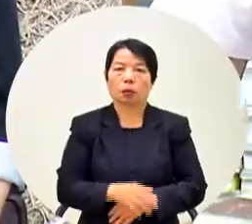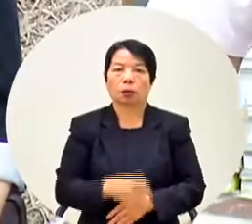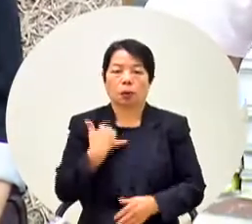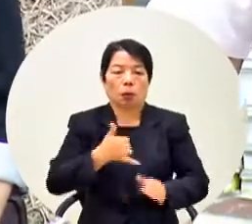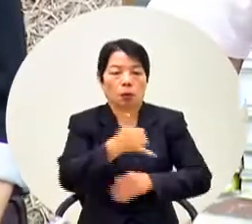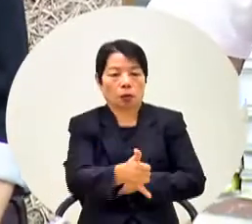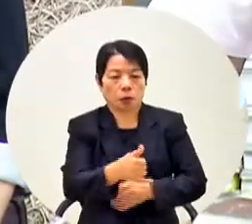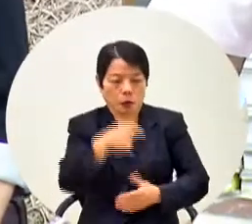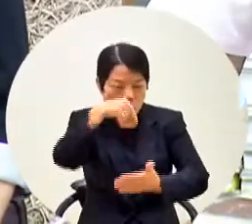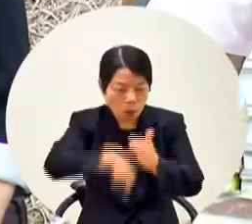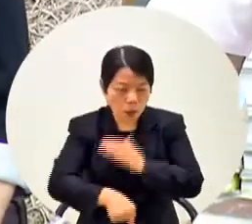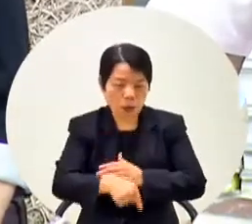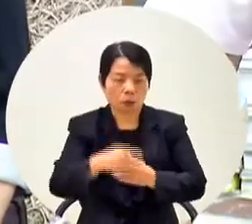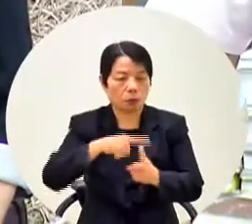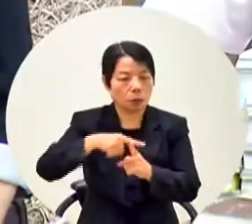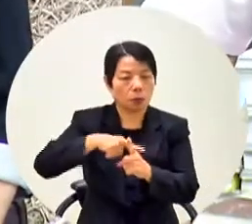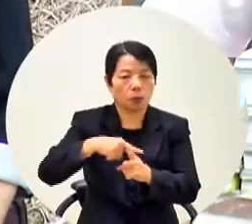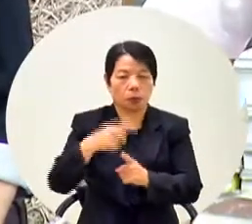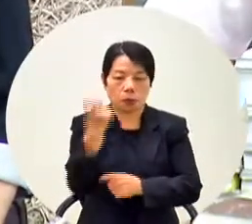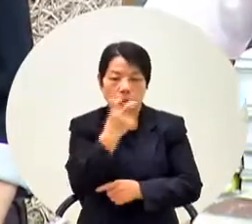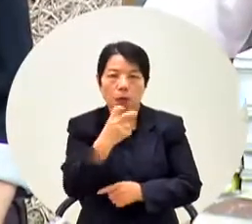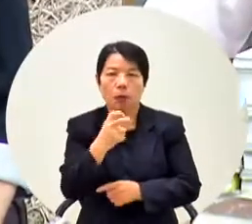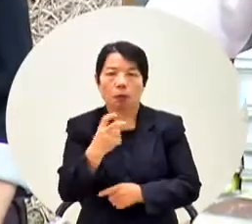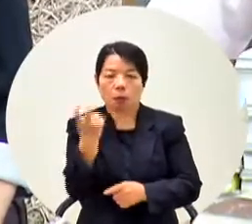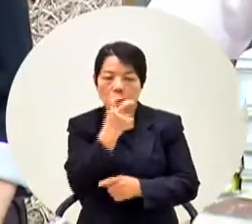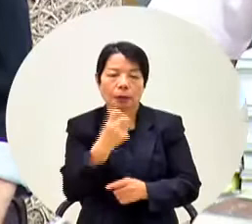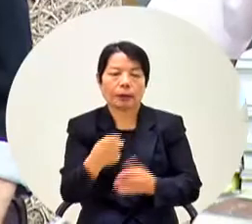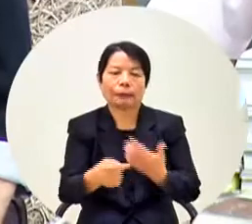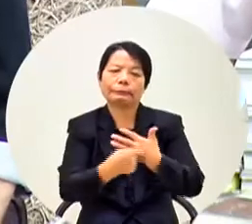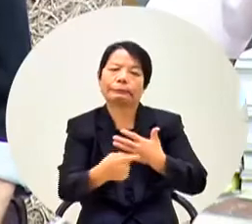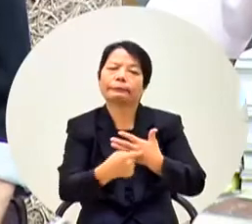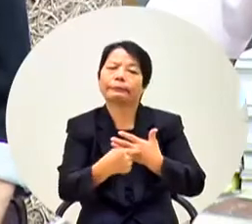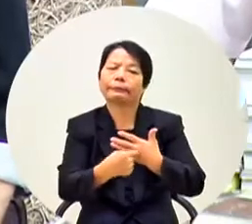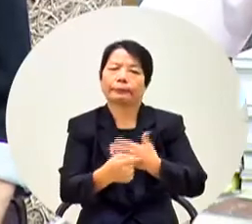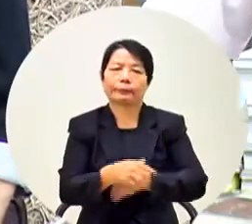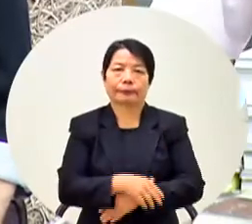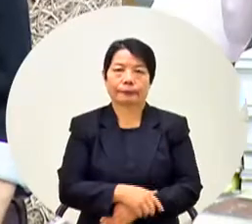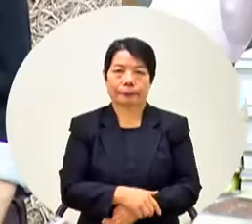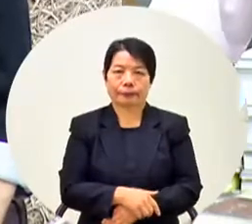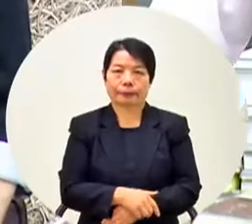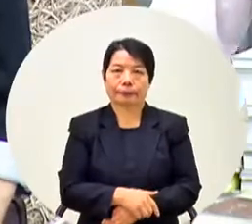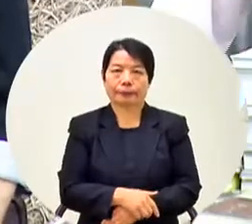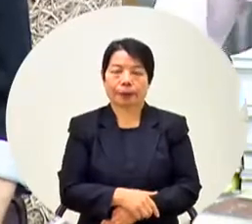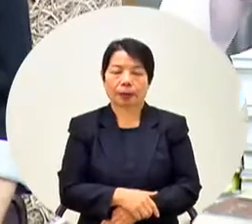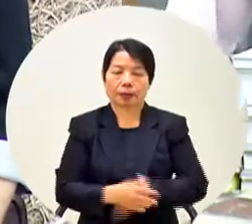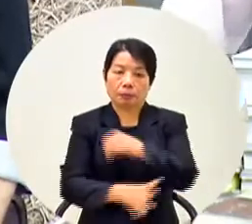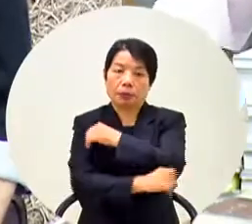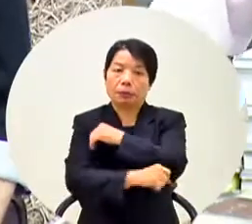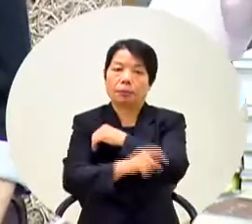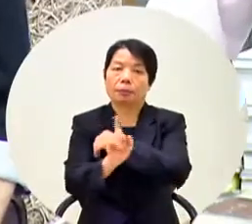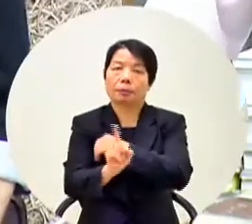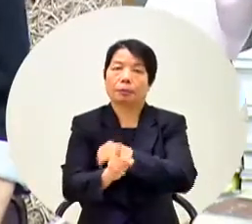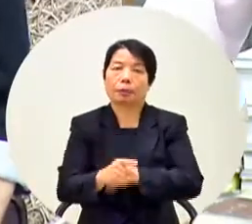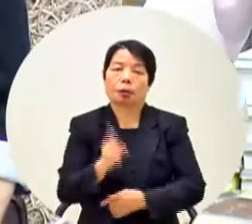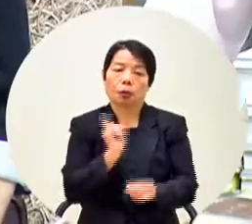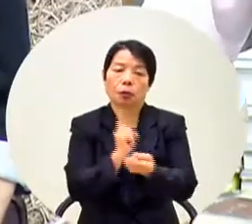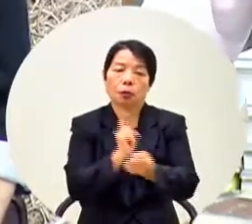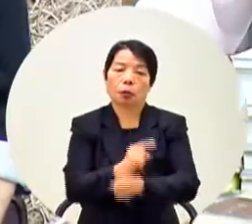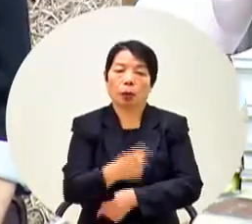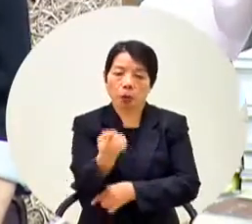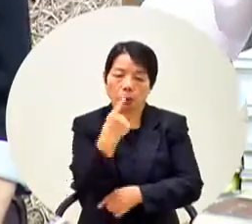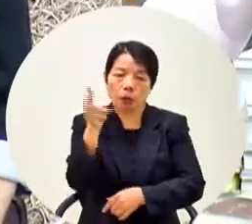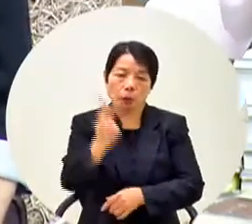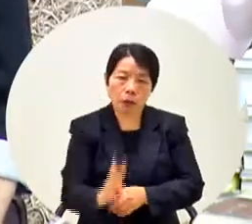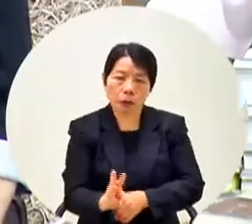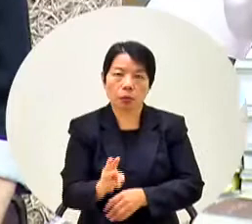度查核啊、哦，是咧查核看的啦。上基本的啦，你的原水电导